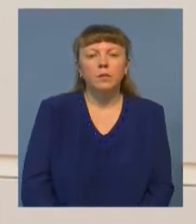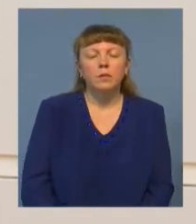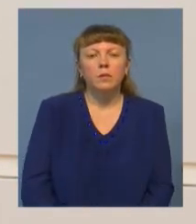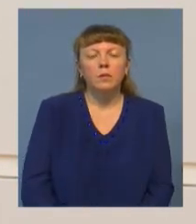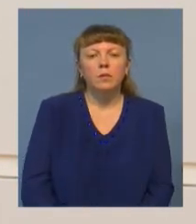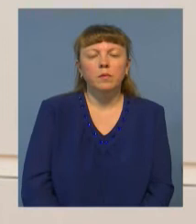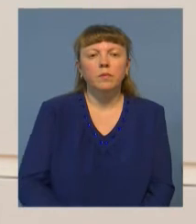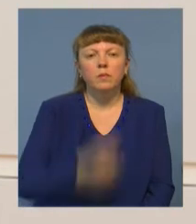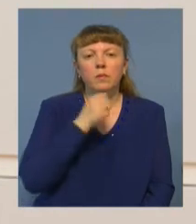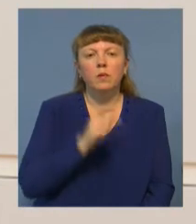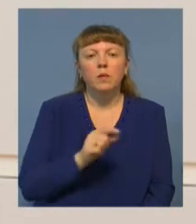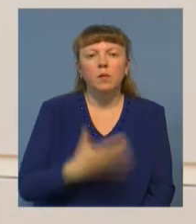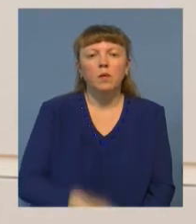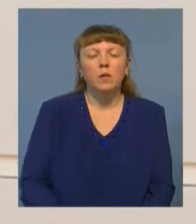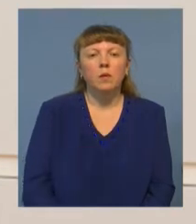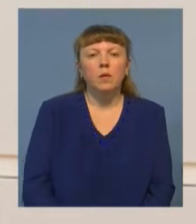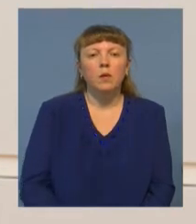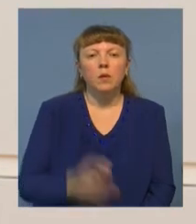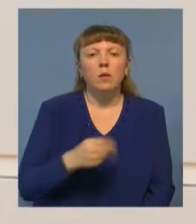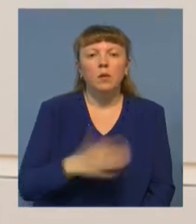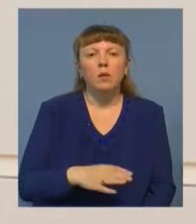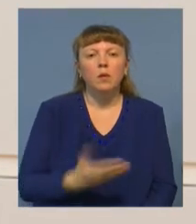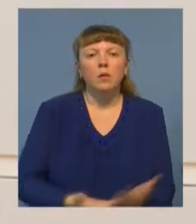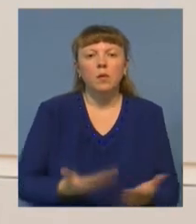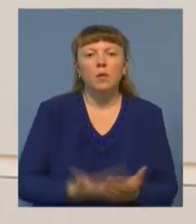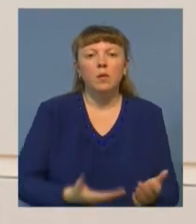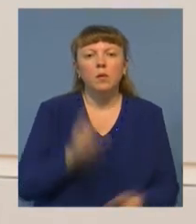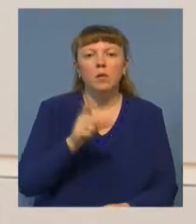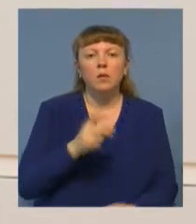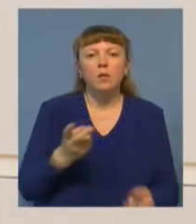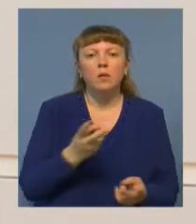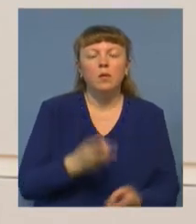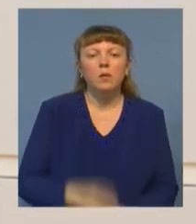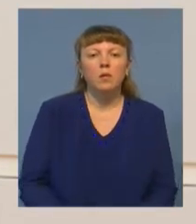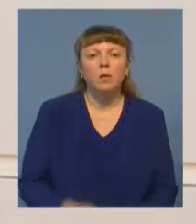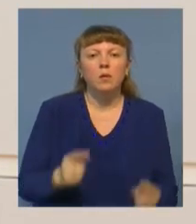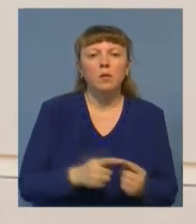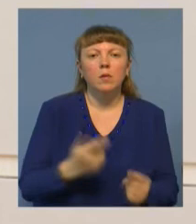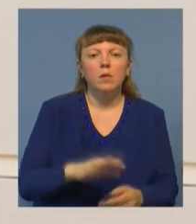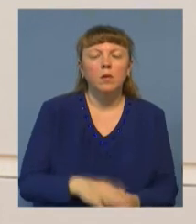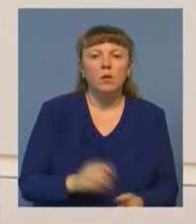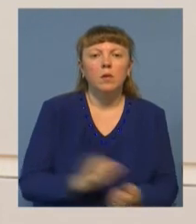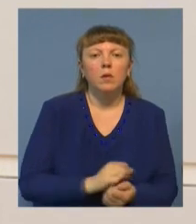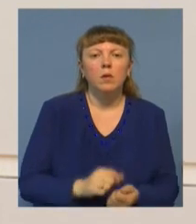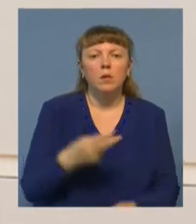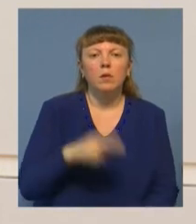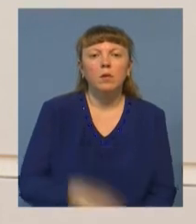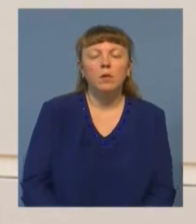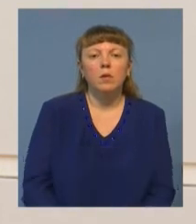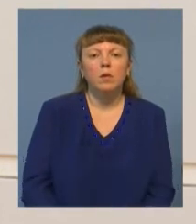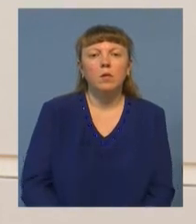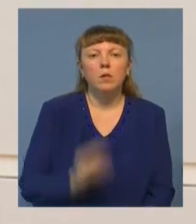достиг пенсионного возраста, получил консультацию человек, что необходимо подтвердить, что определенный период он